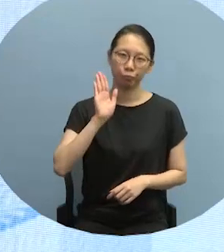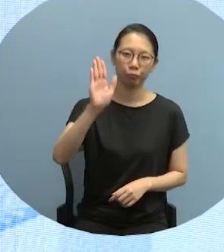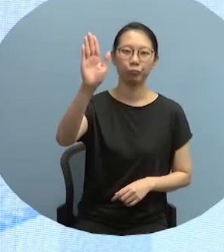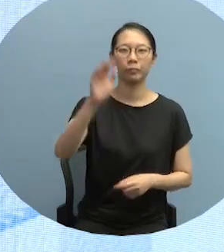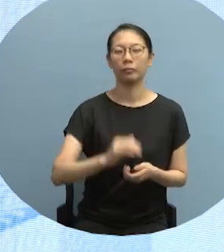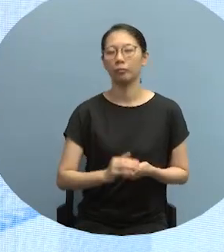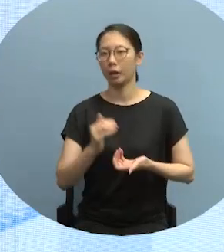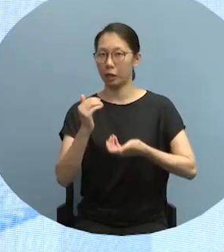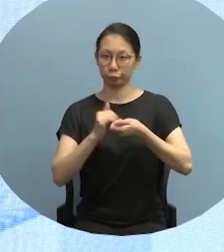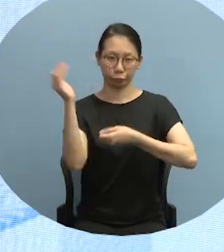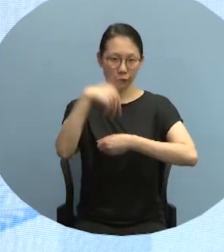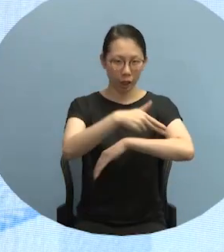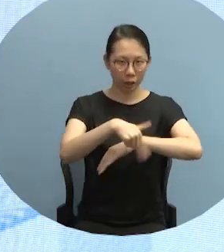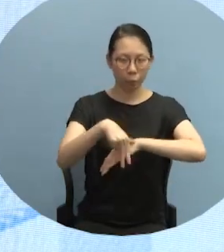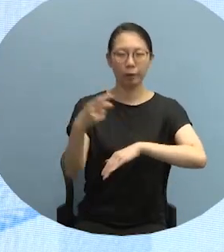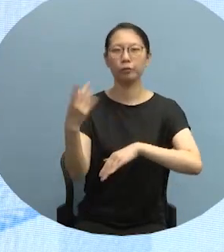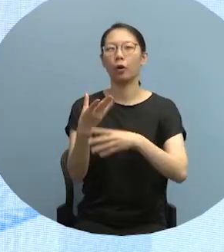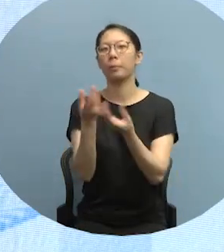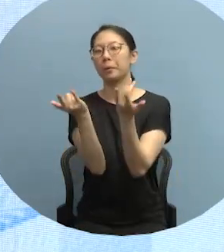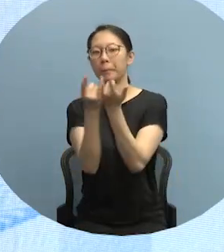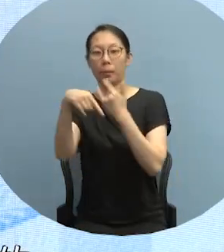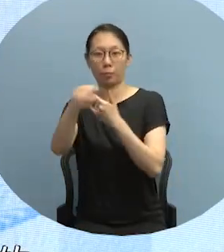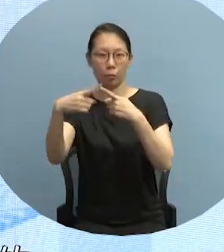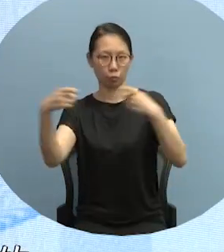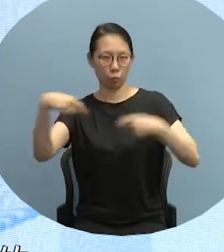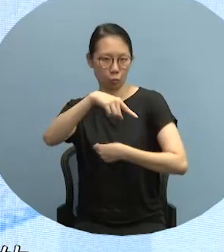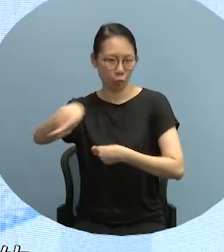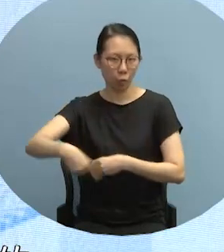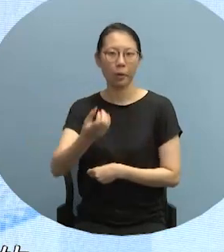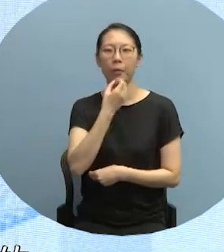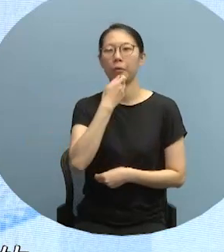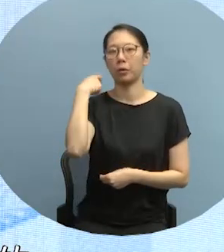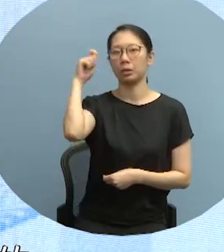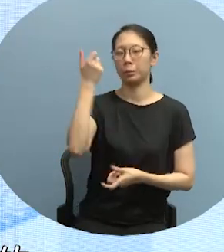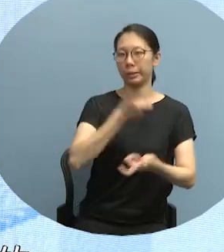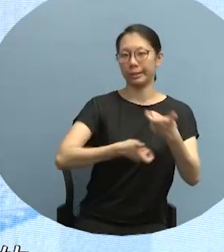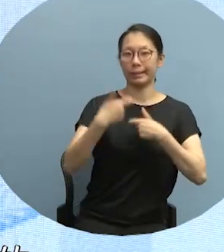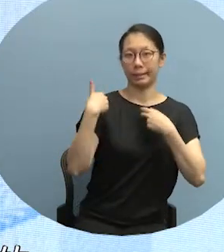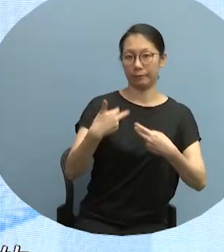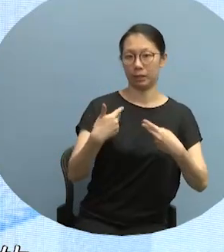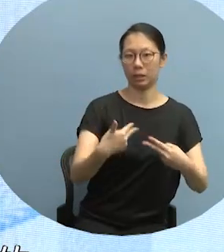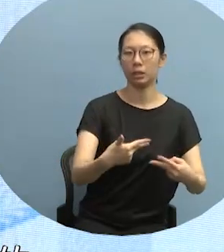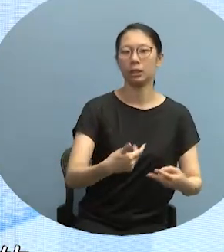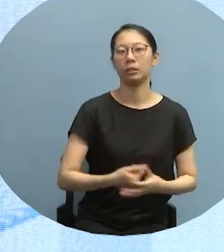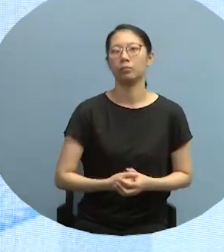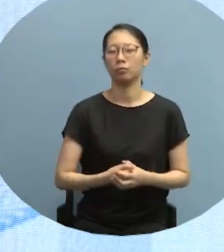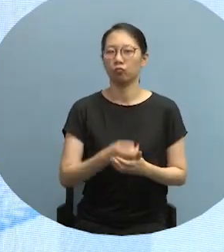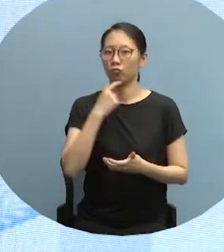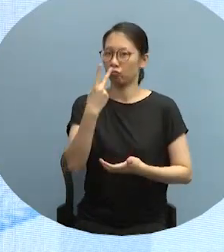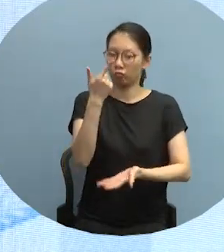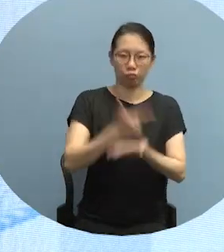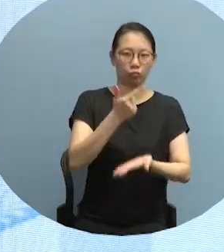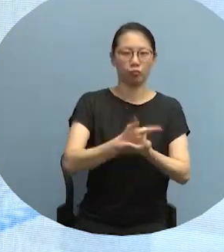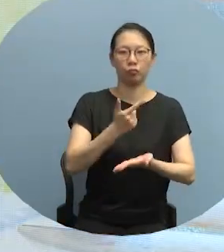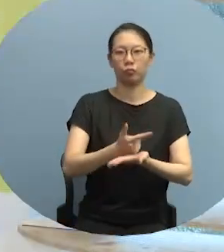展望未來，明日大嶼和北部都會區將會是香港的社會和經濟發展的兩大